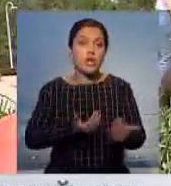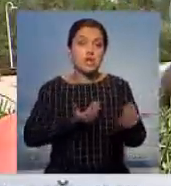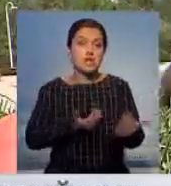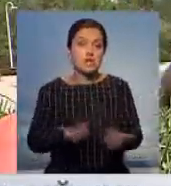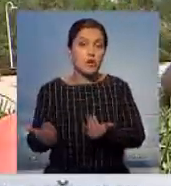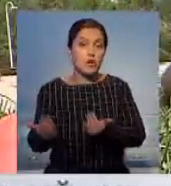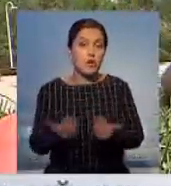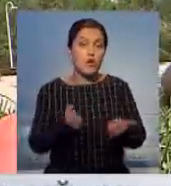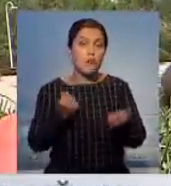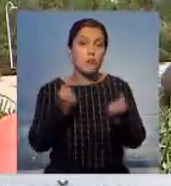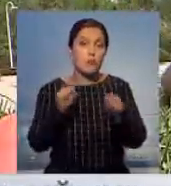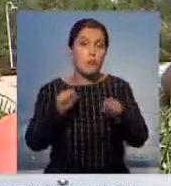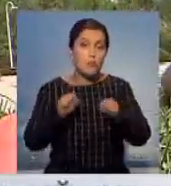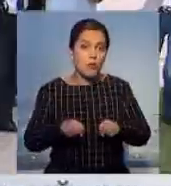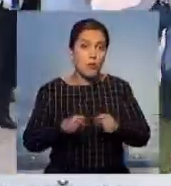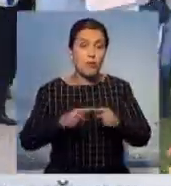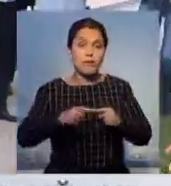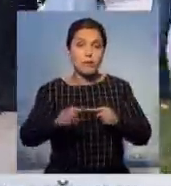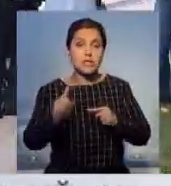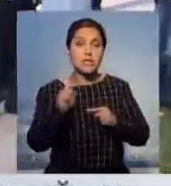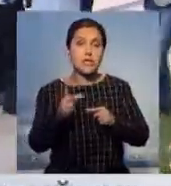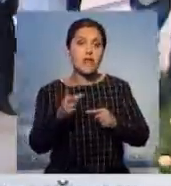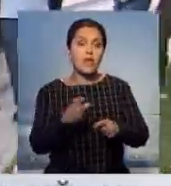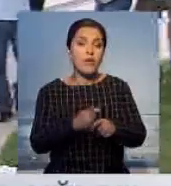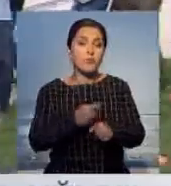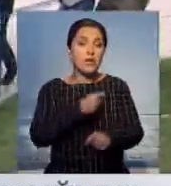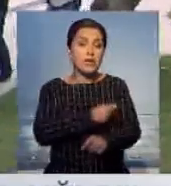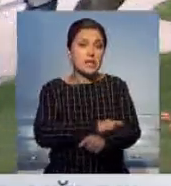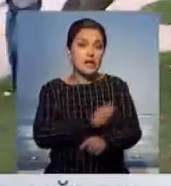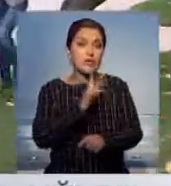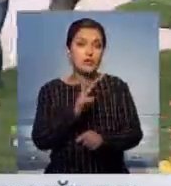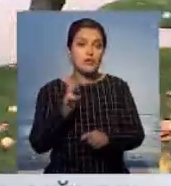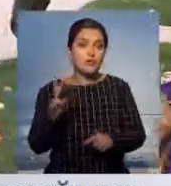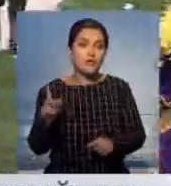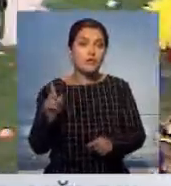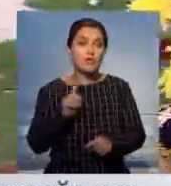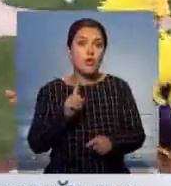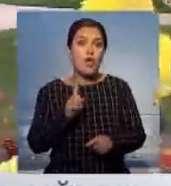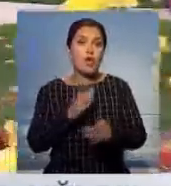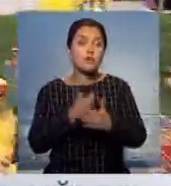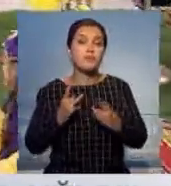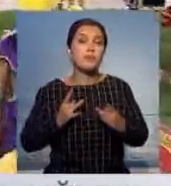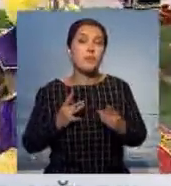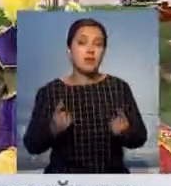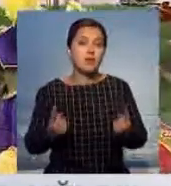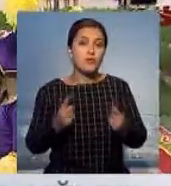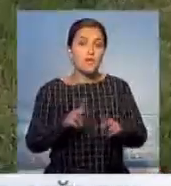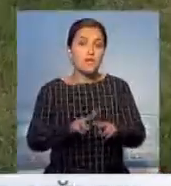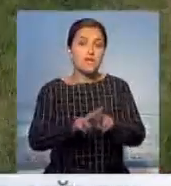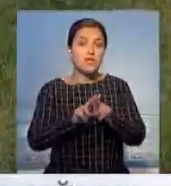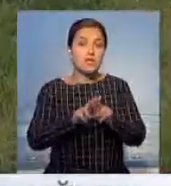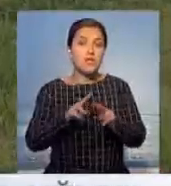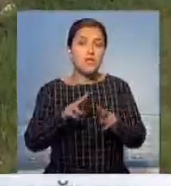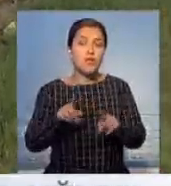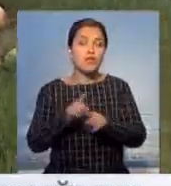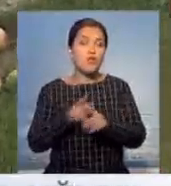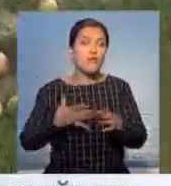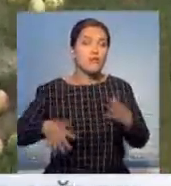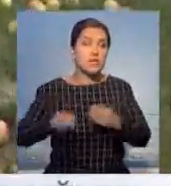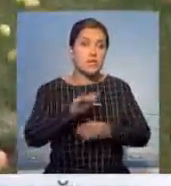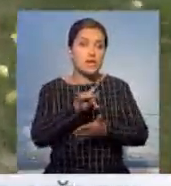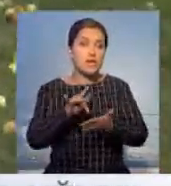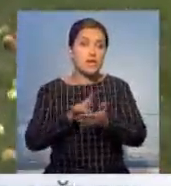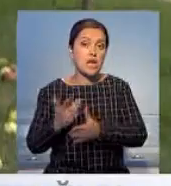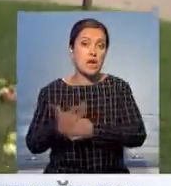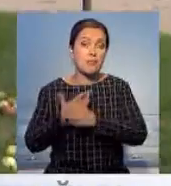как лыжероллерную трассу протяженностью 1200 метров. Нурсултан Назарбаев отметил, что свою лепту в празднование юбилея столицы вносят все